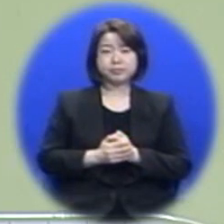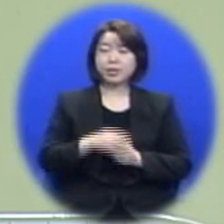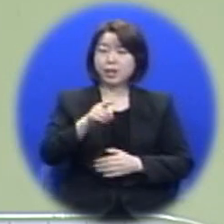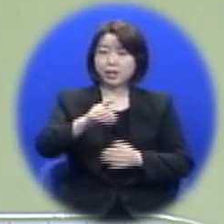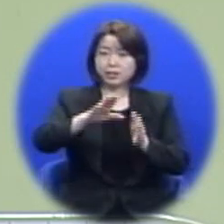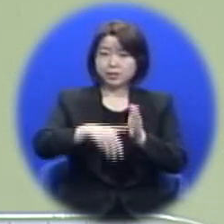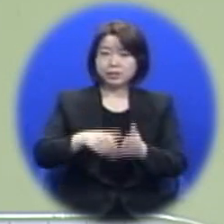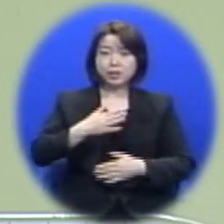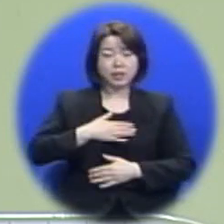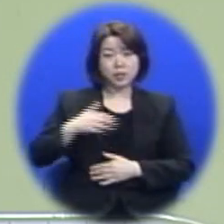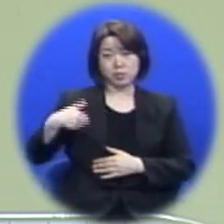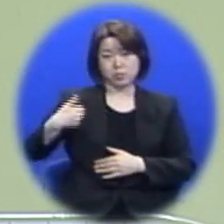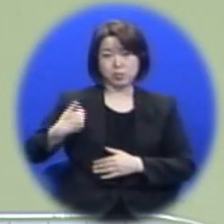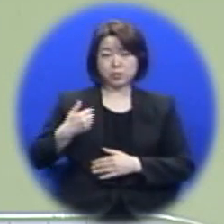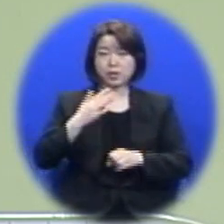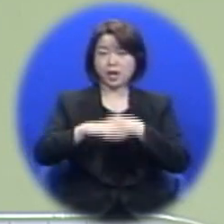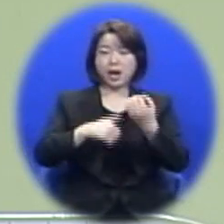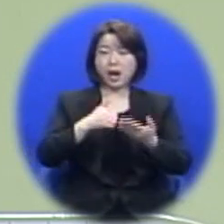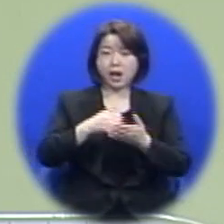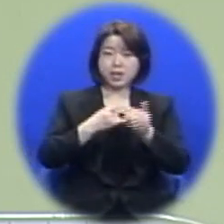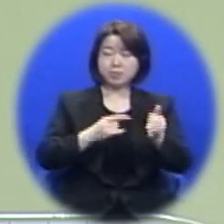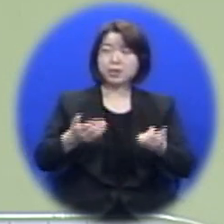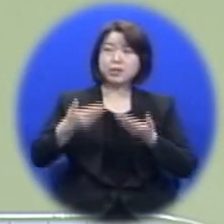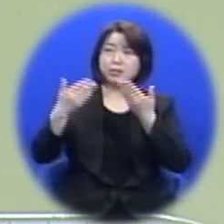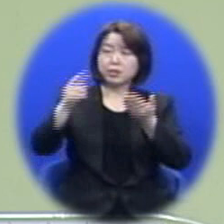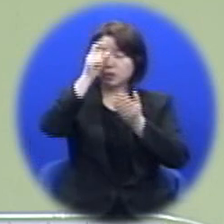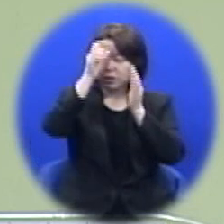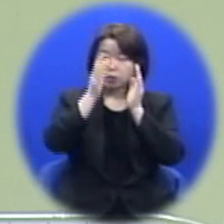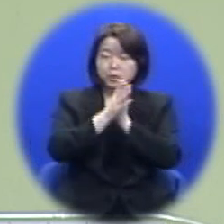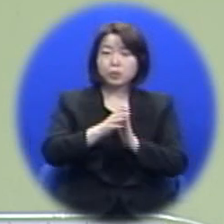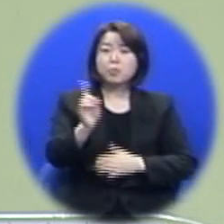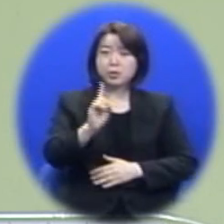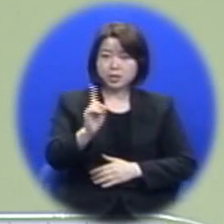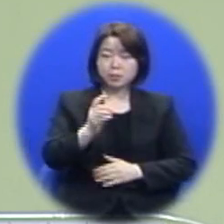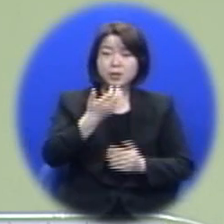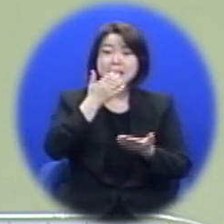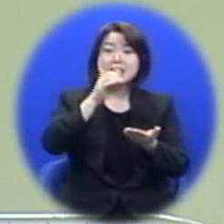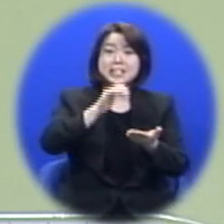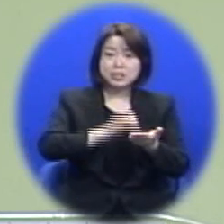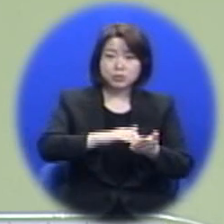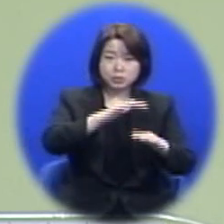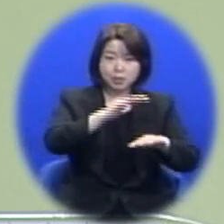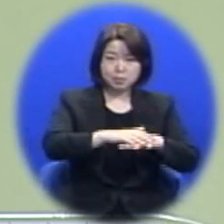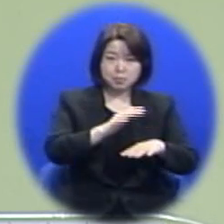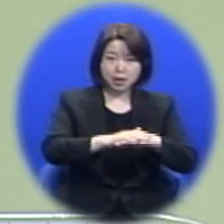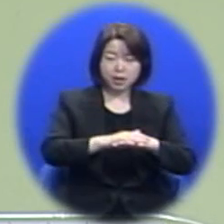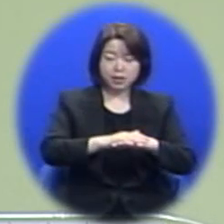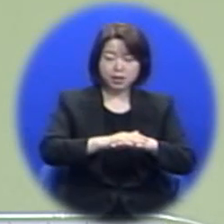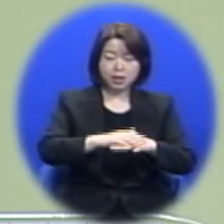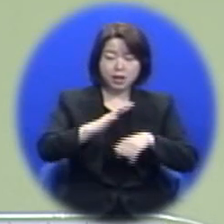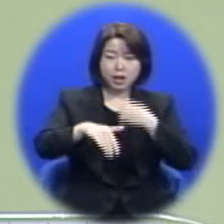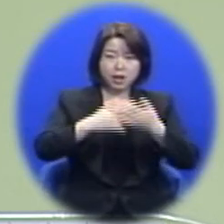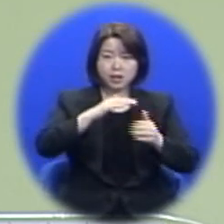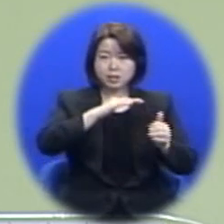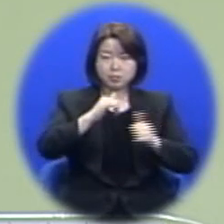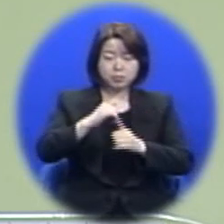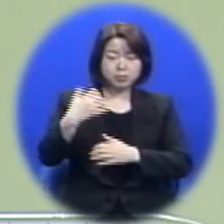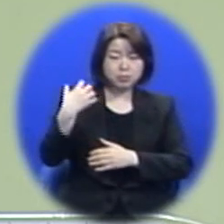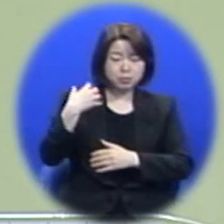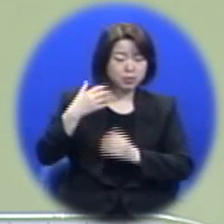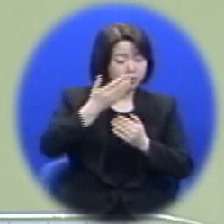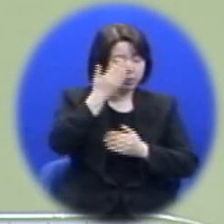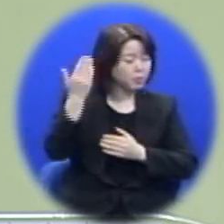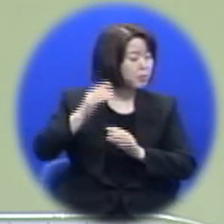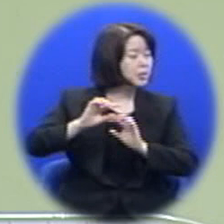그 때 나도 모르게 하나님께 드렸던 기도가 하나님 돌 작 바산 0 매매 하지 않겠습니다 저는